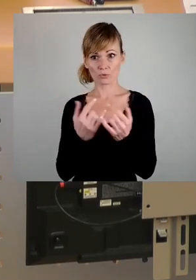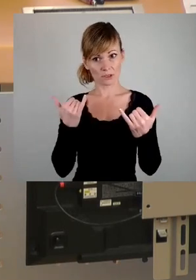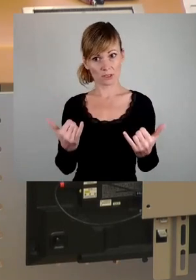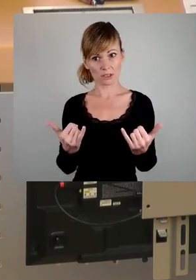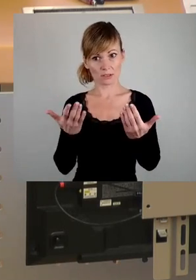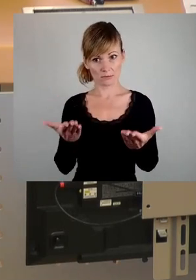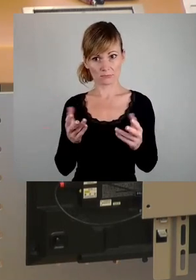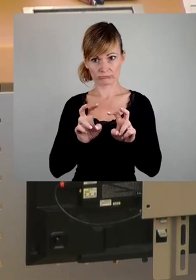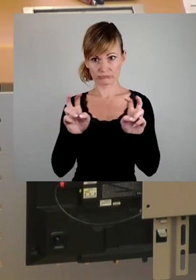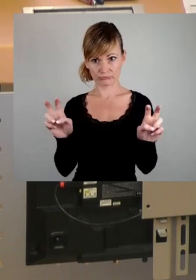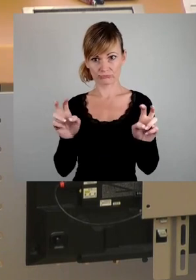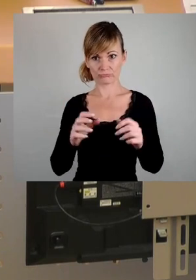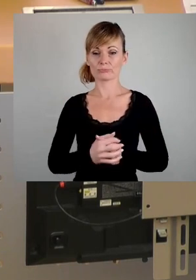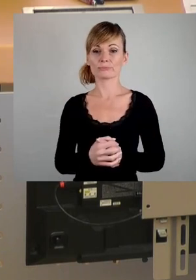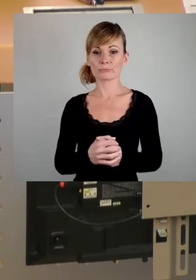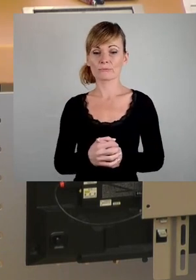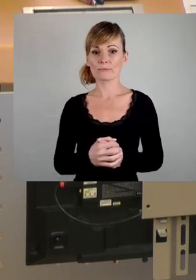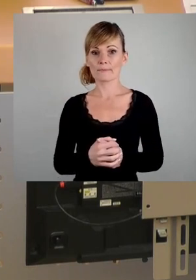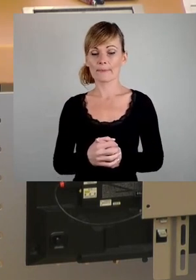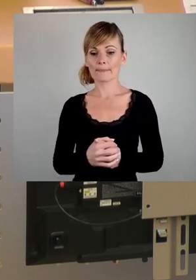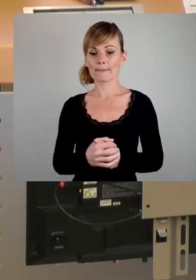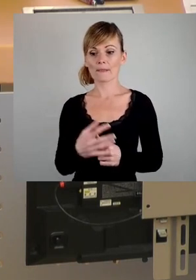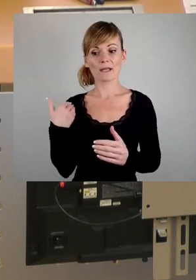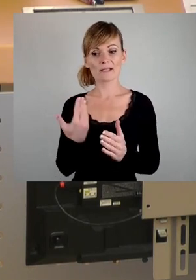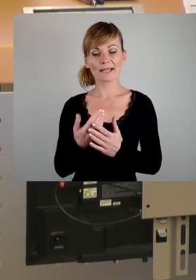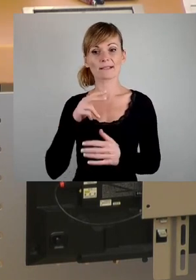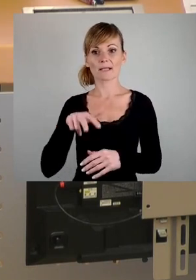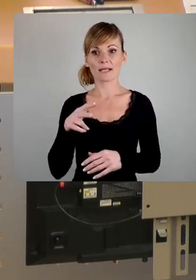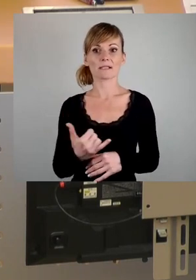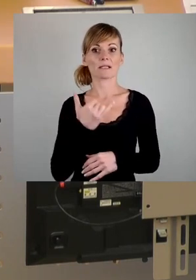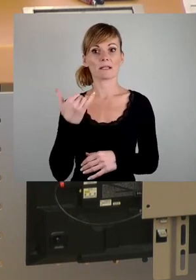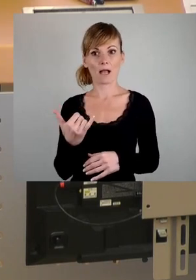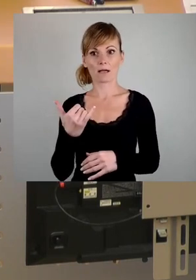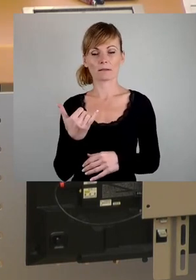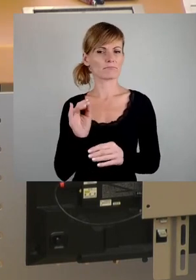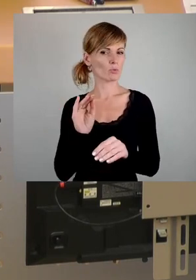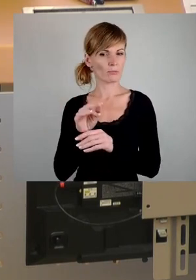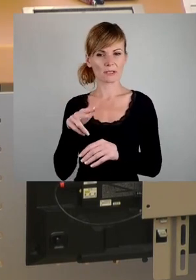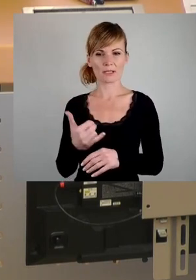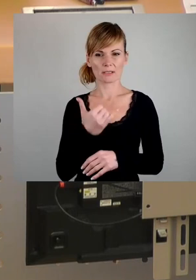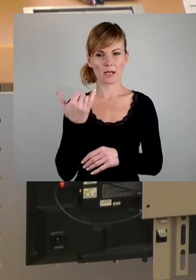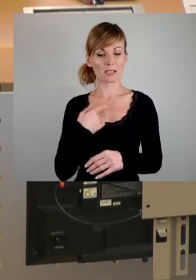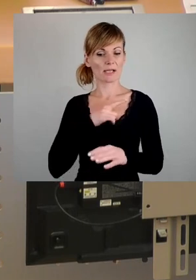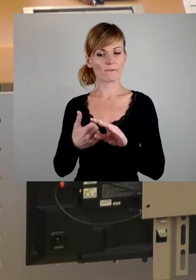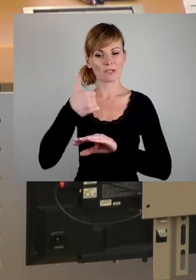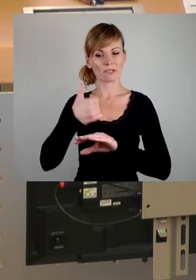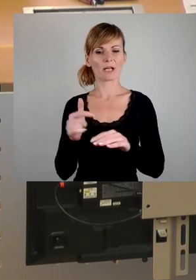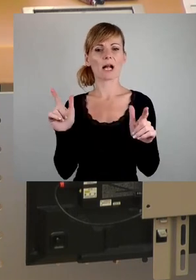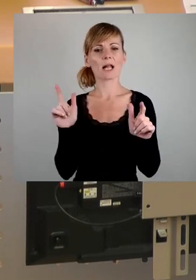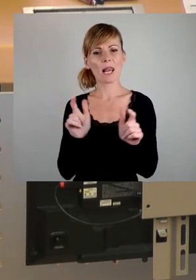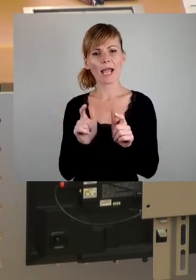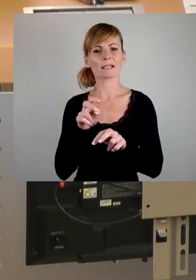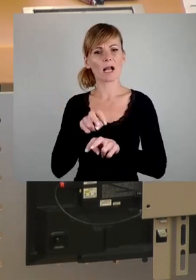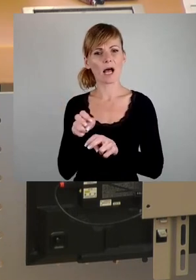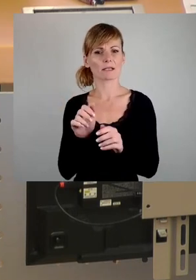Seit über 13 Jahren bin ich Vorsitzender vom Kleingartenbeirat. Und es ist zur Tradition geworden, dass